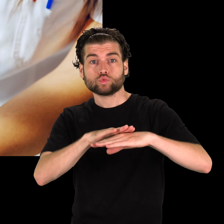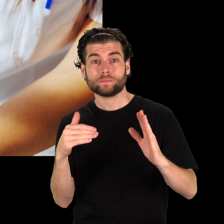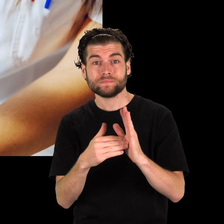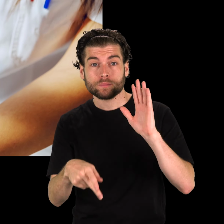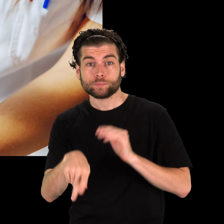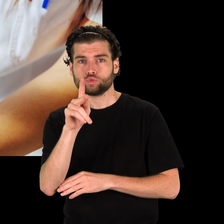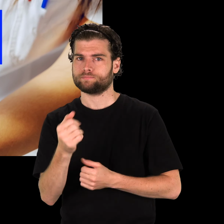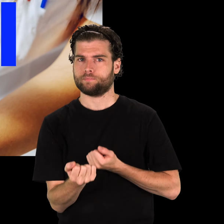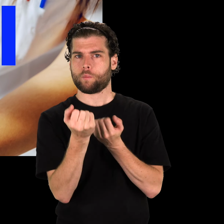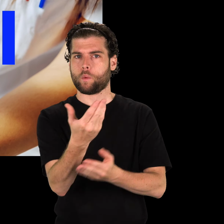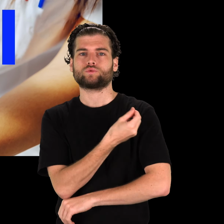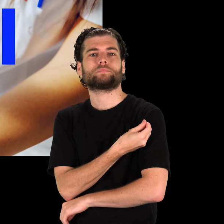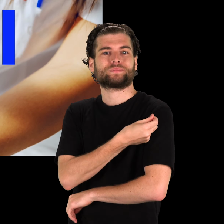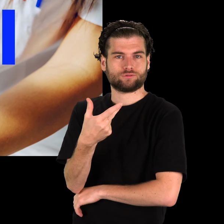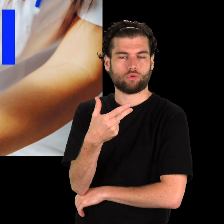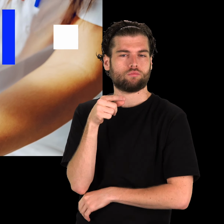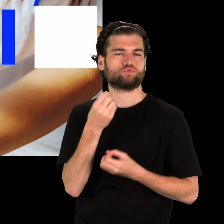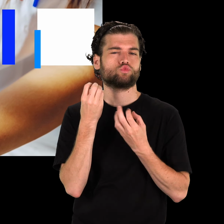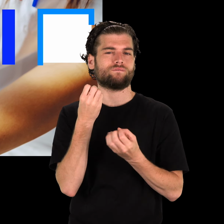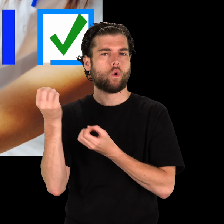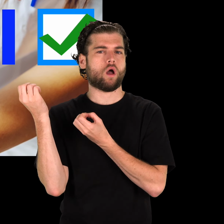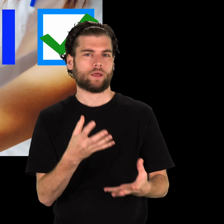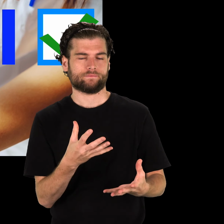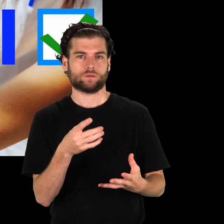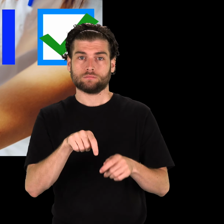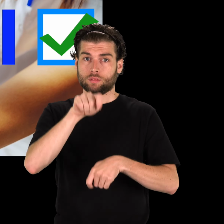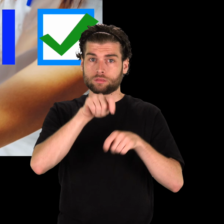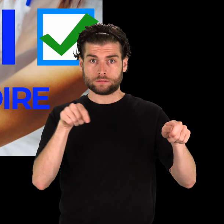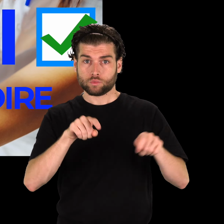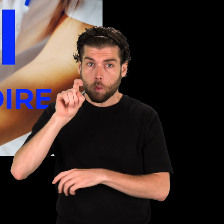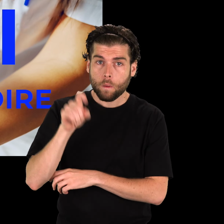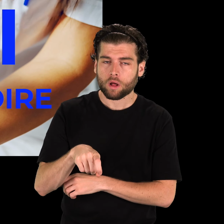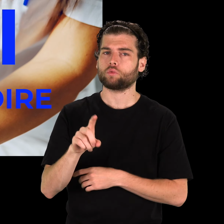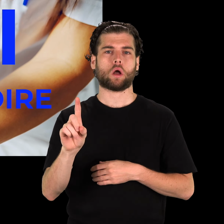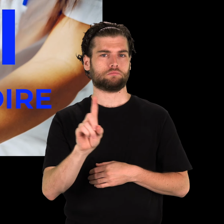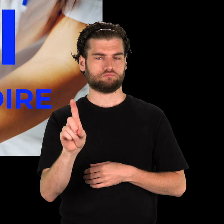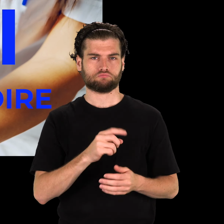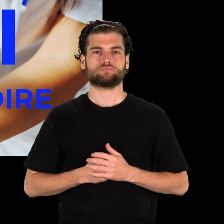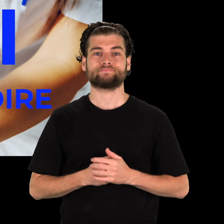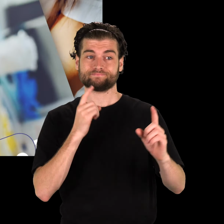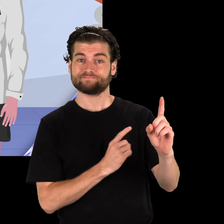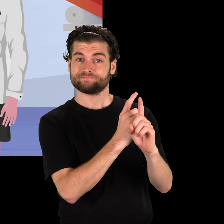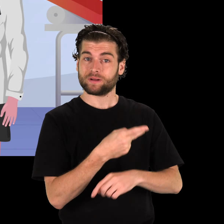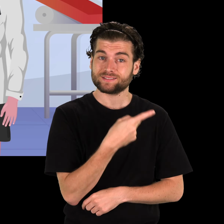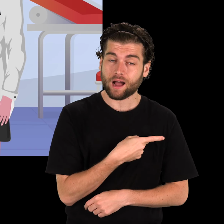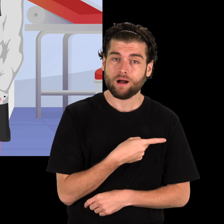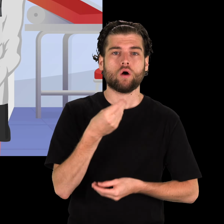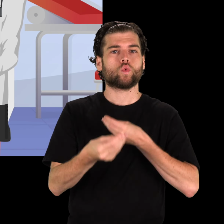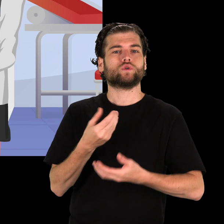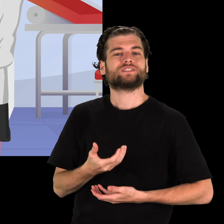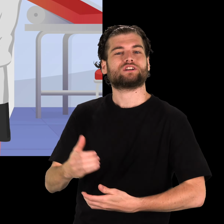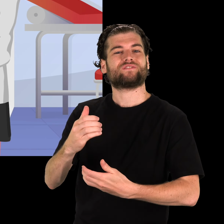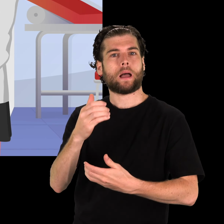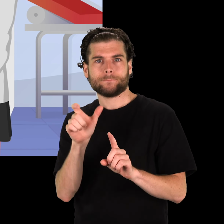premier dépistage est plus important que 1 sur 1000, ce qui arrive fréquemment. Ce test n'est pas obligatoire. Une consultation avec